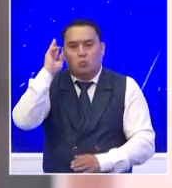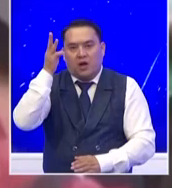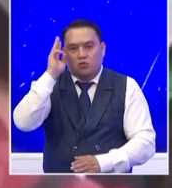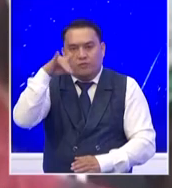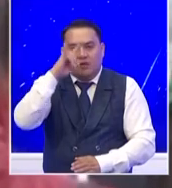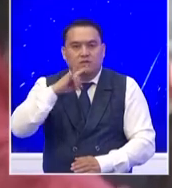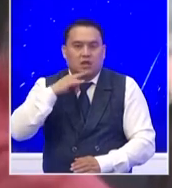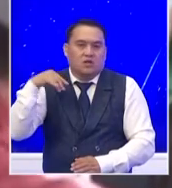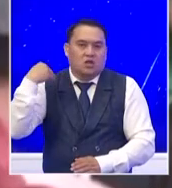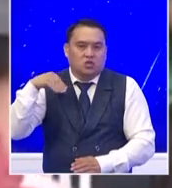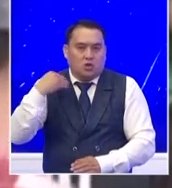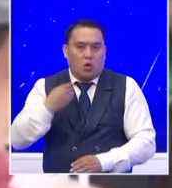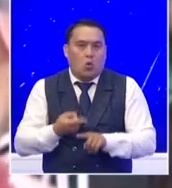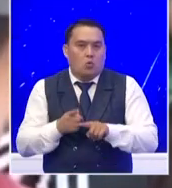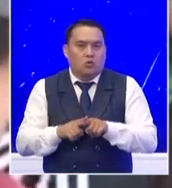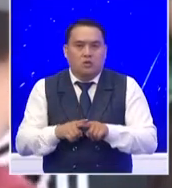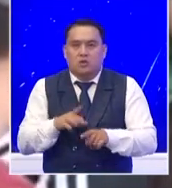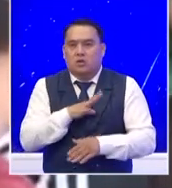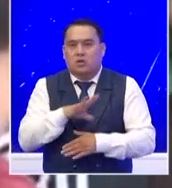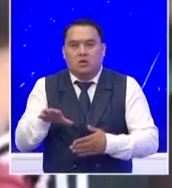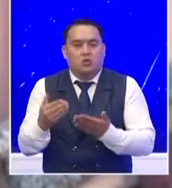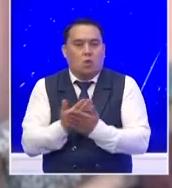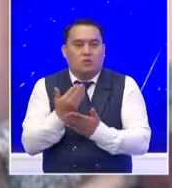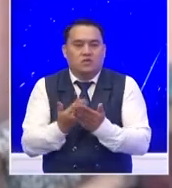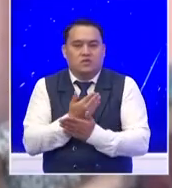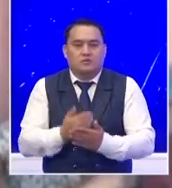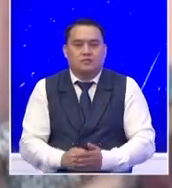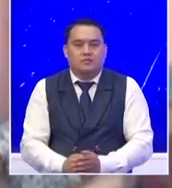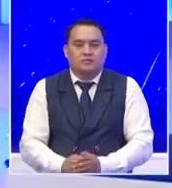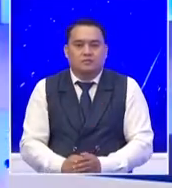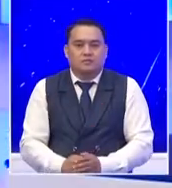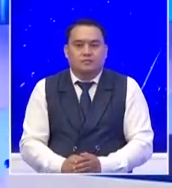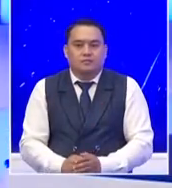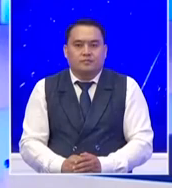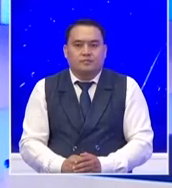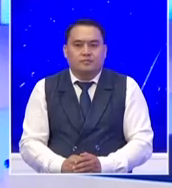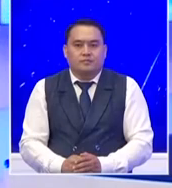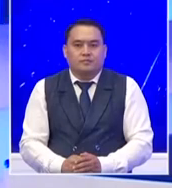Таджикистана в Казахстане. Но оттуда до сих пор нет никаких вестей.